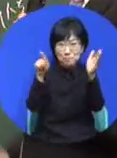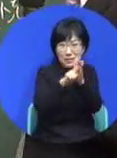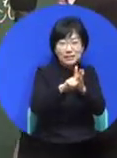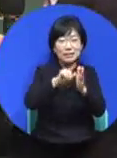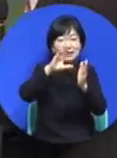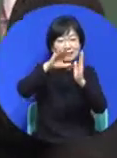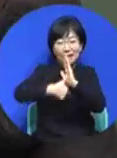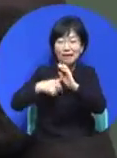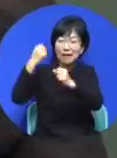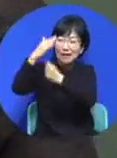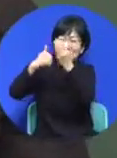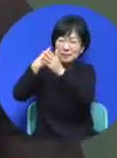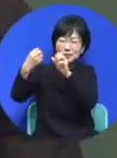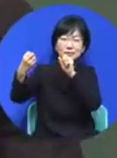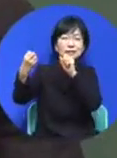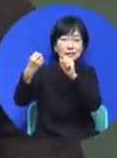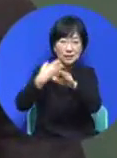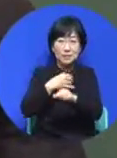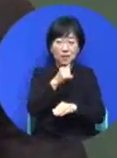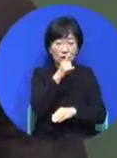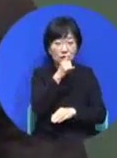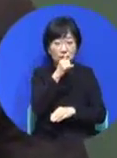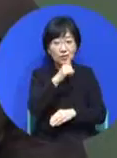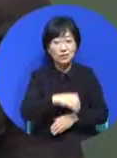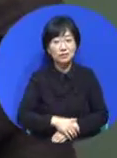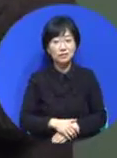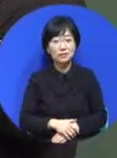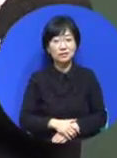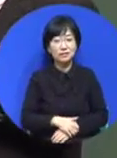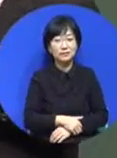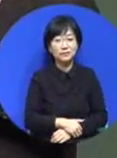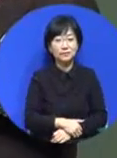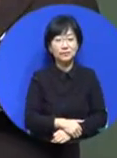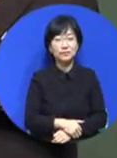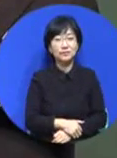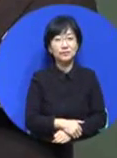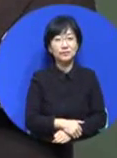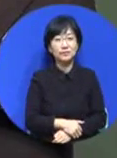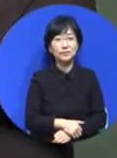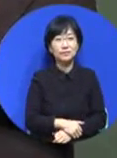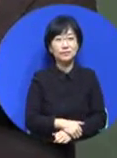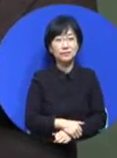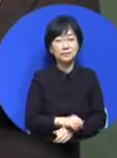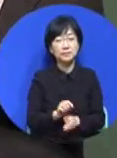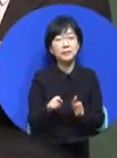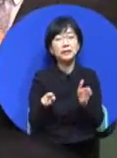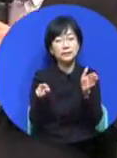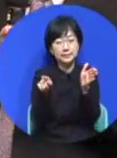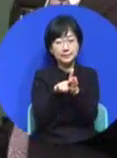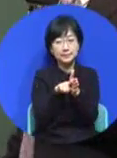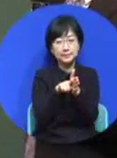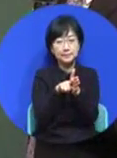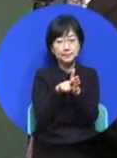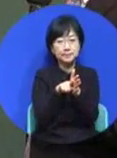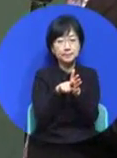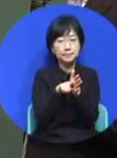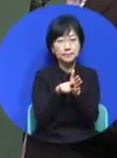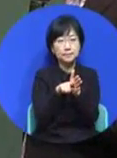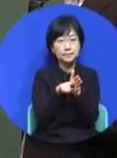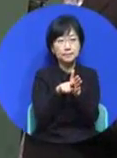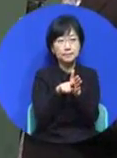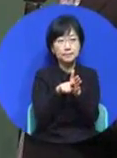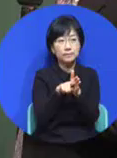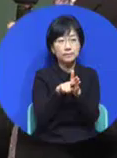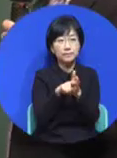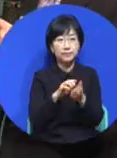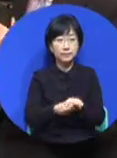And all you need to do is believe it, and then the works will arise. It's faith. 우리의